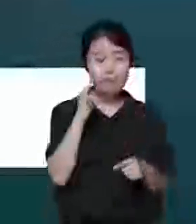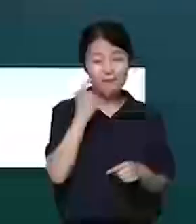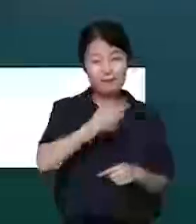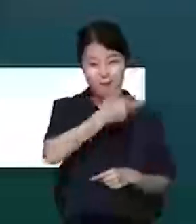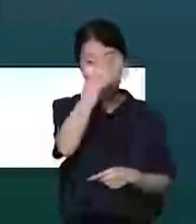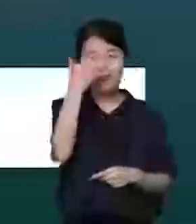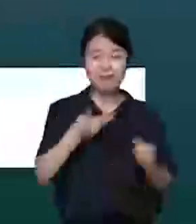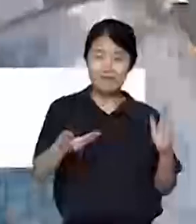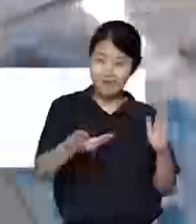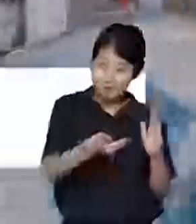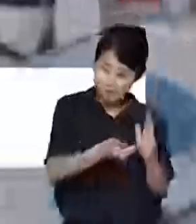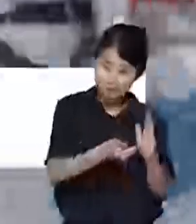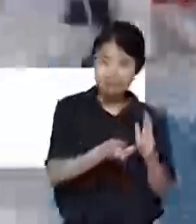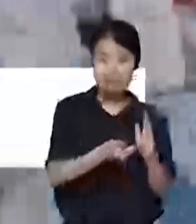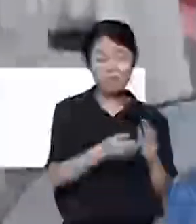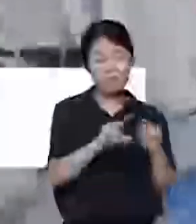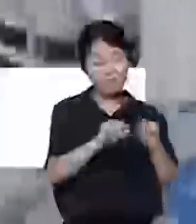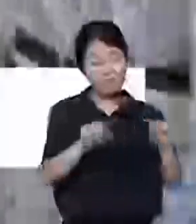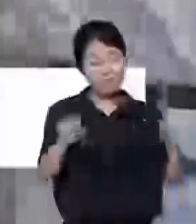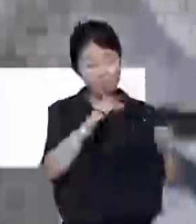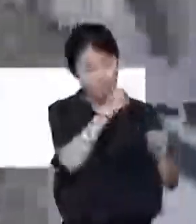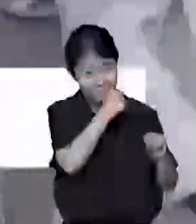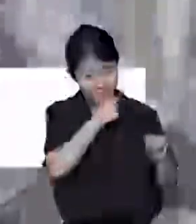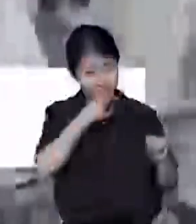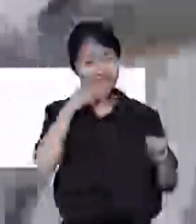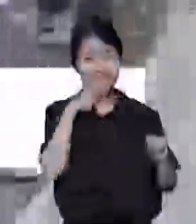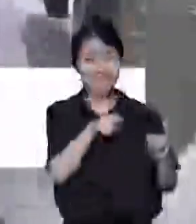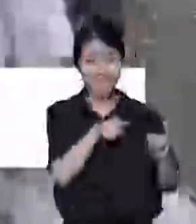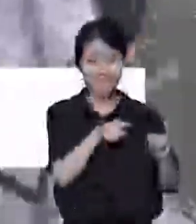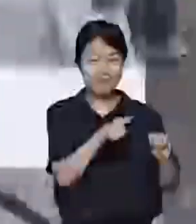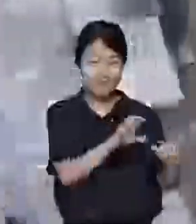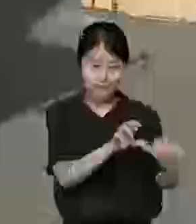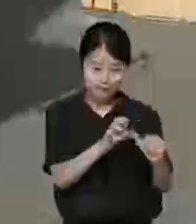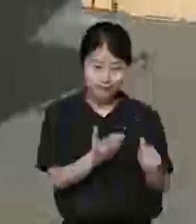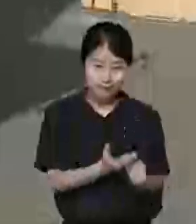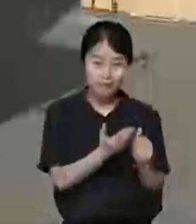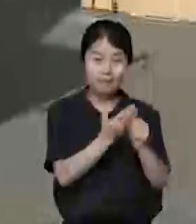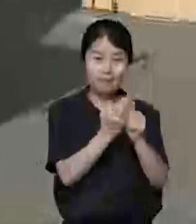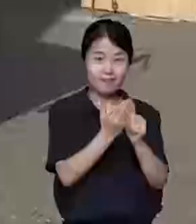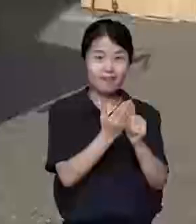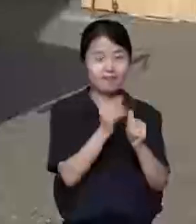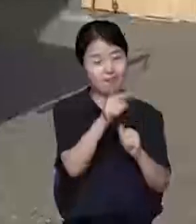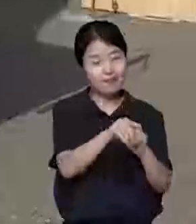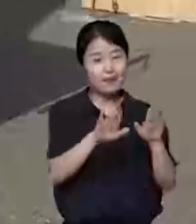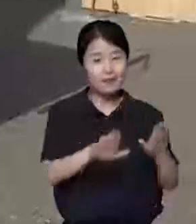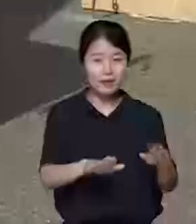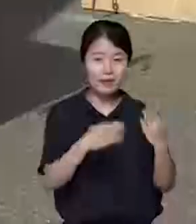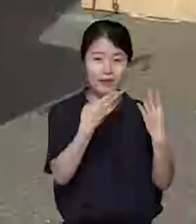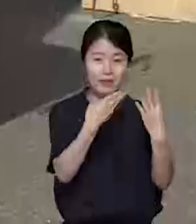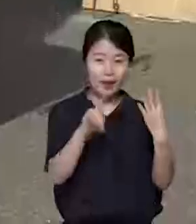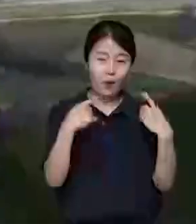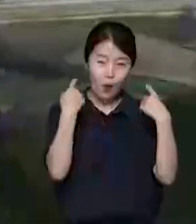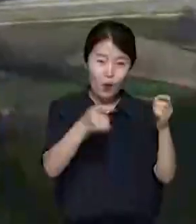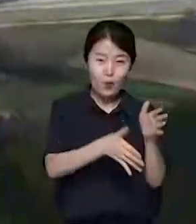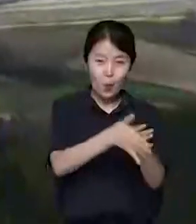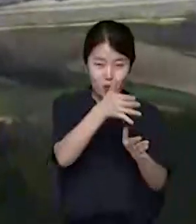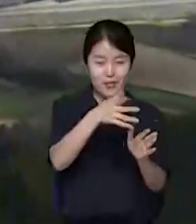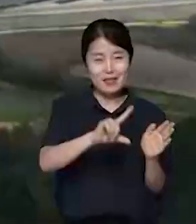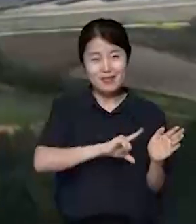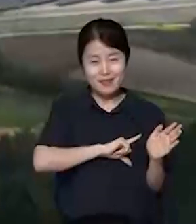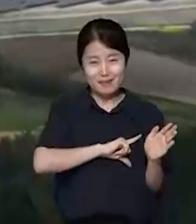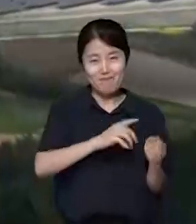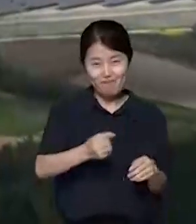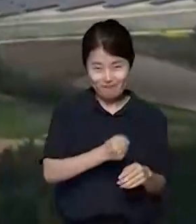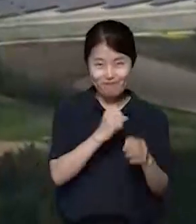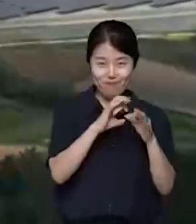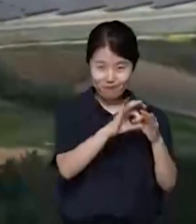남도의 맛을 바탕으로 로컬 콘텐츠를 육성해 4대 관광도시의 명성을 지켜낸 점을 높게 평가받았습니다.